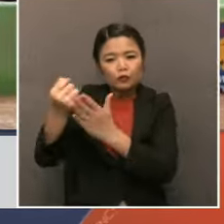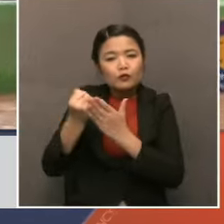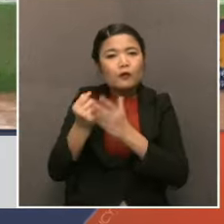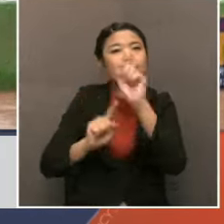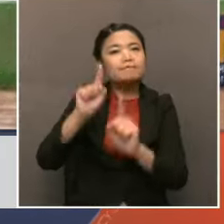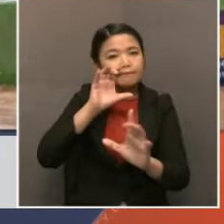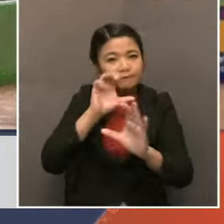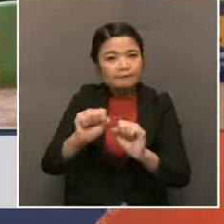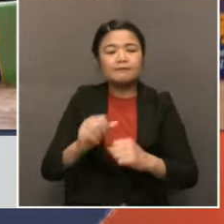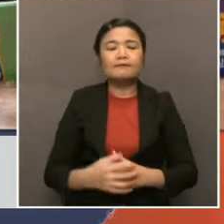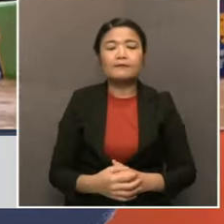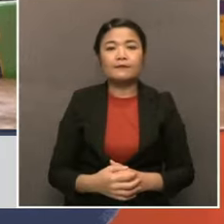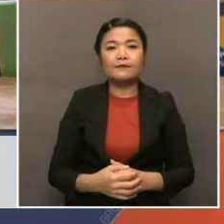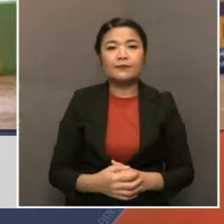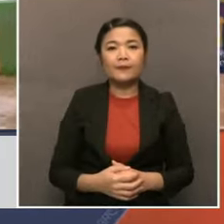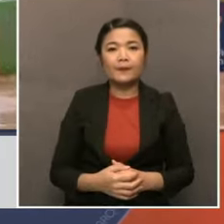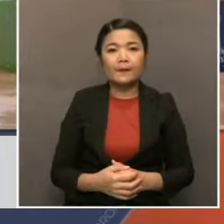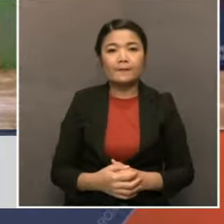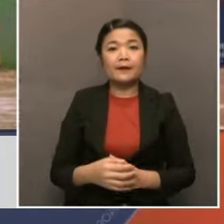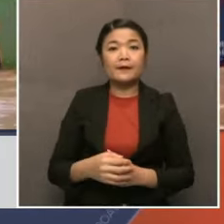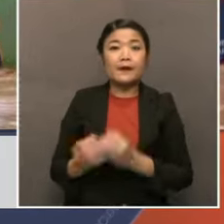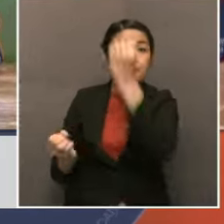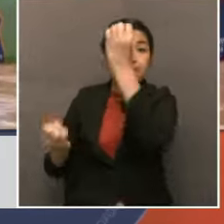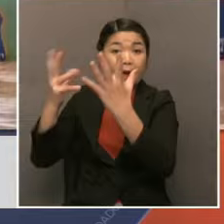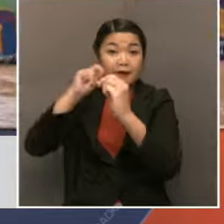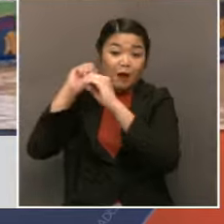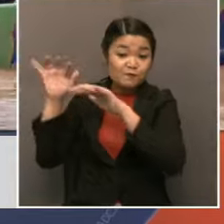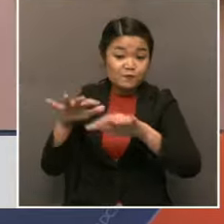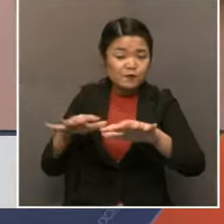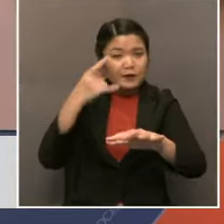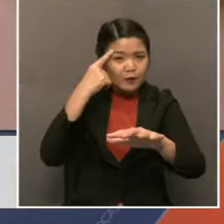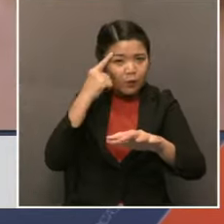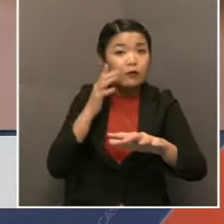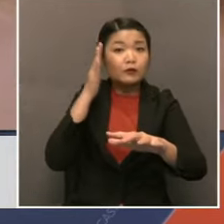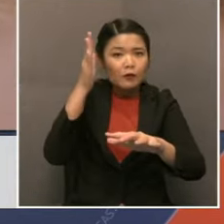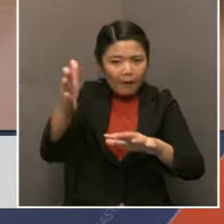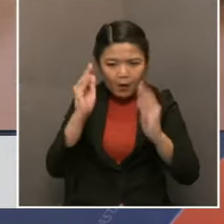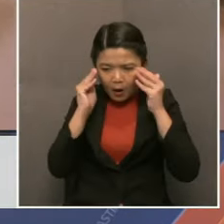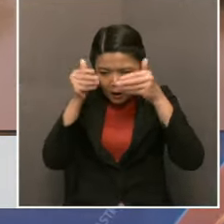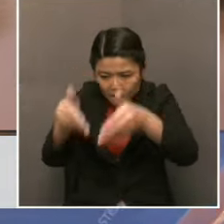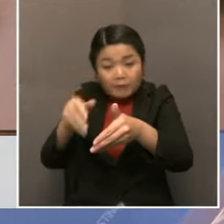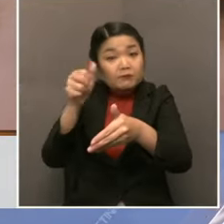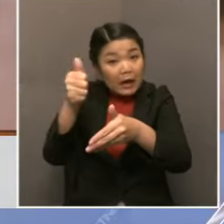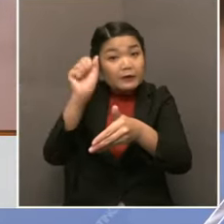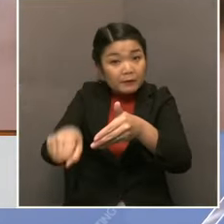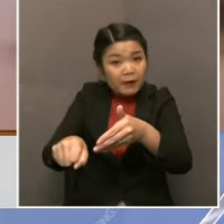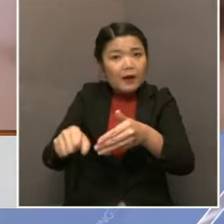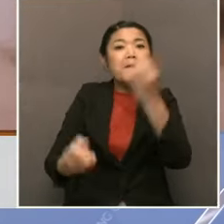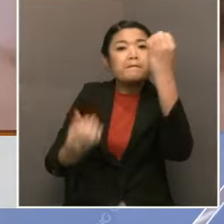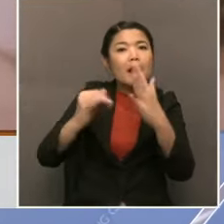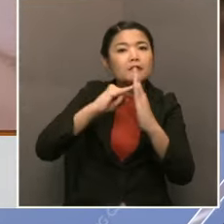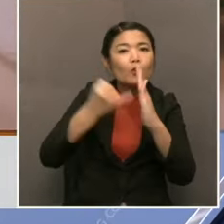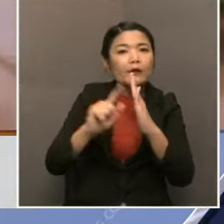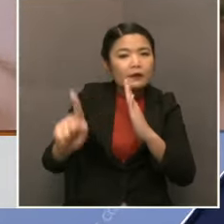ั marriage, if every parsleyในอันาความ esperando incredibly zehn Tan้ป่าพื้นที่น